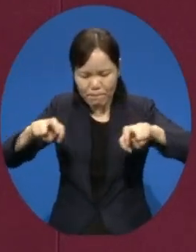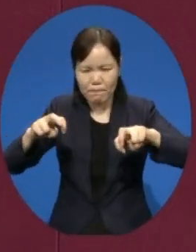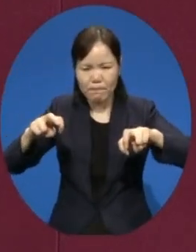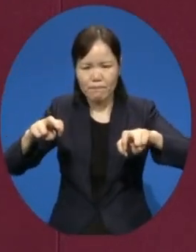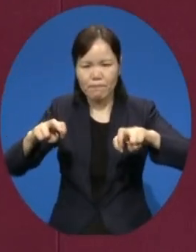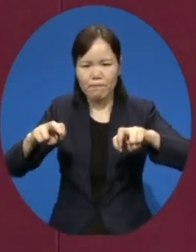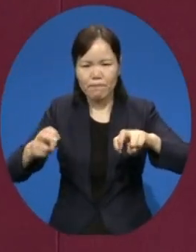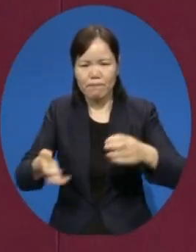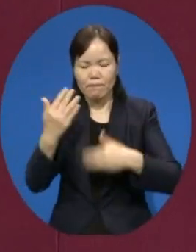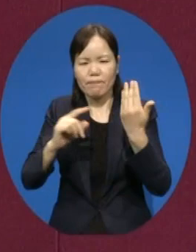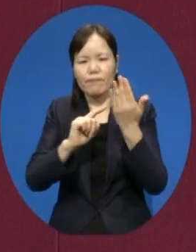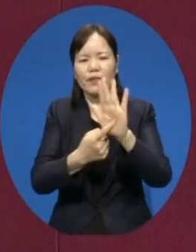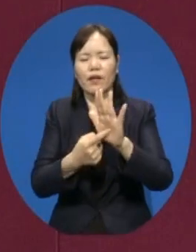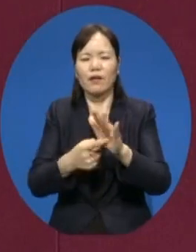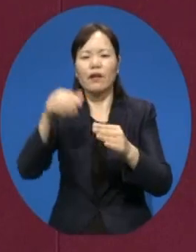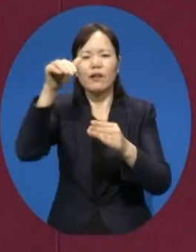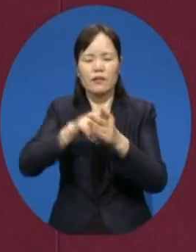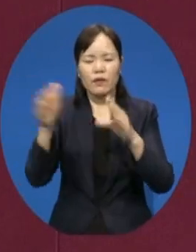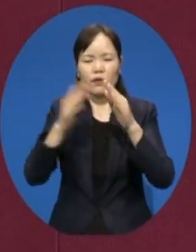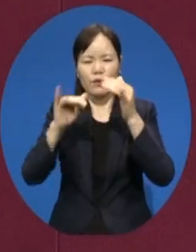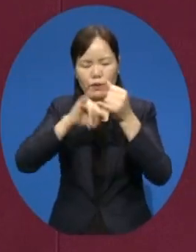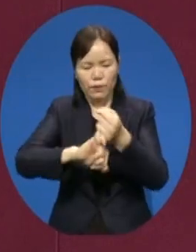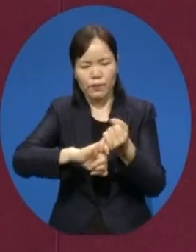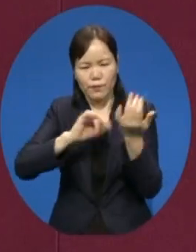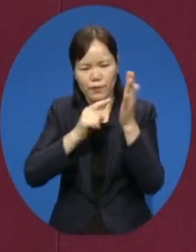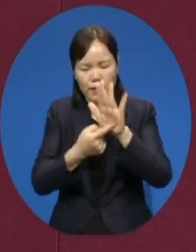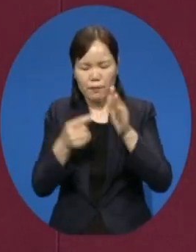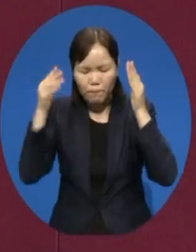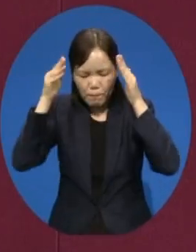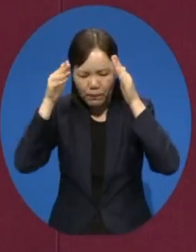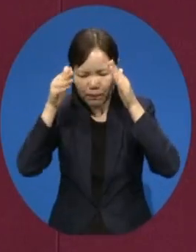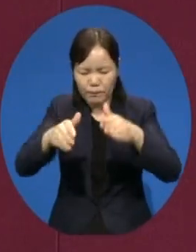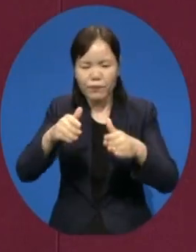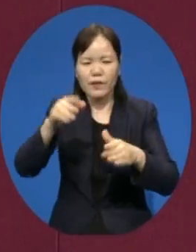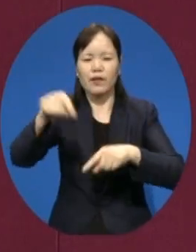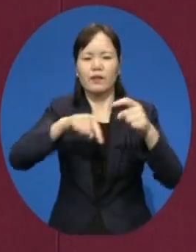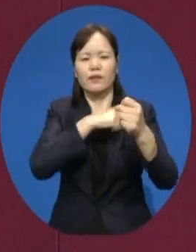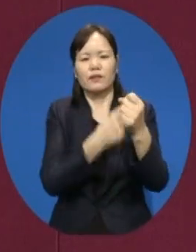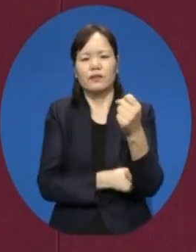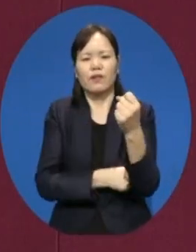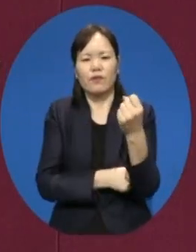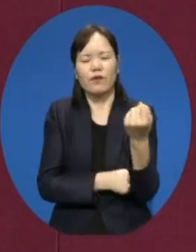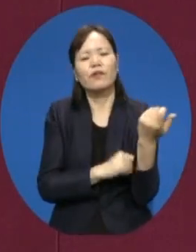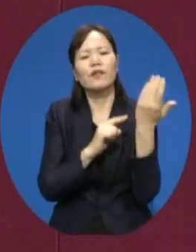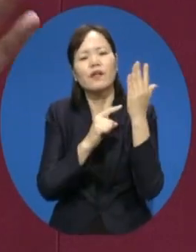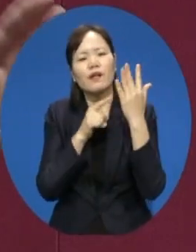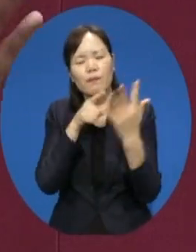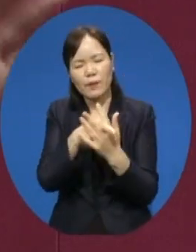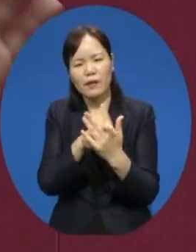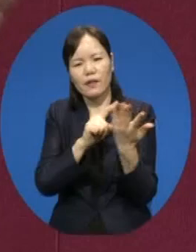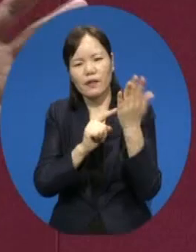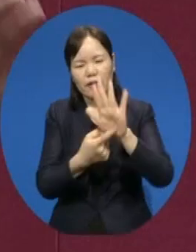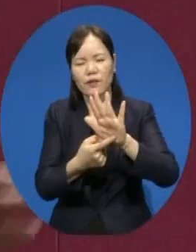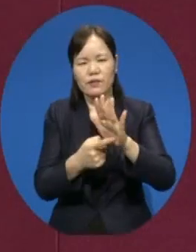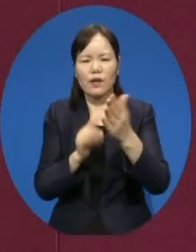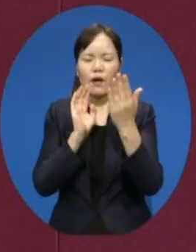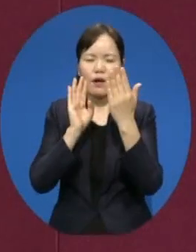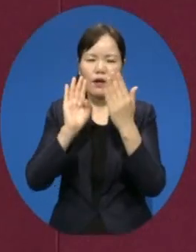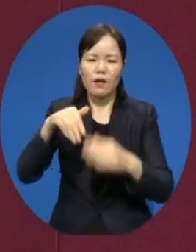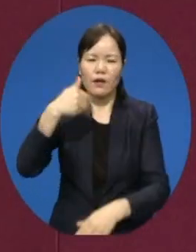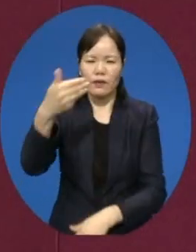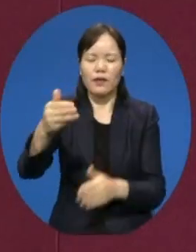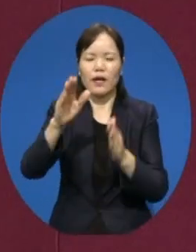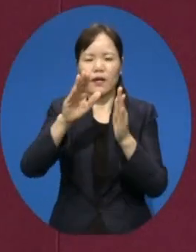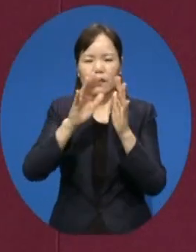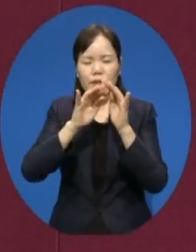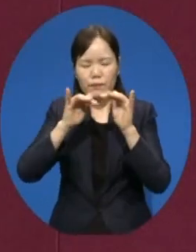선거 공학에만 매달린 이 정권의 민낯을 밝혀내서 미래 세대를 빚더미에서 구출해낼 수 있도록